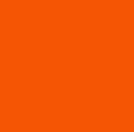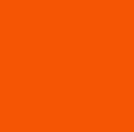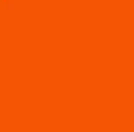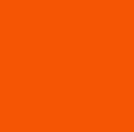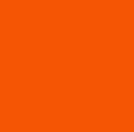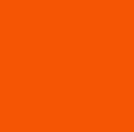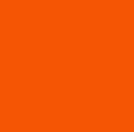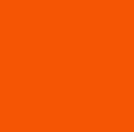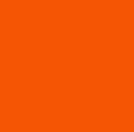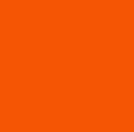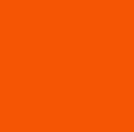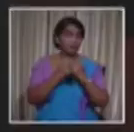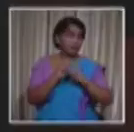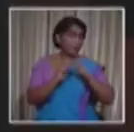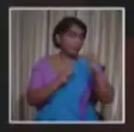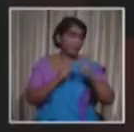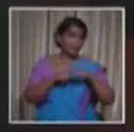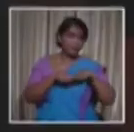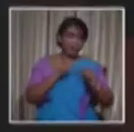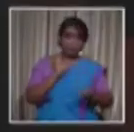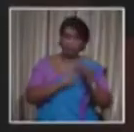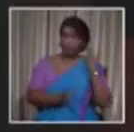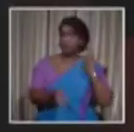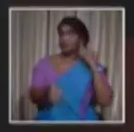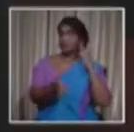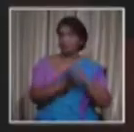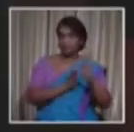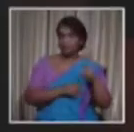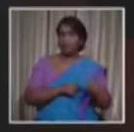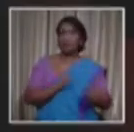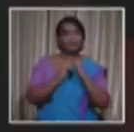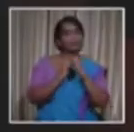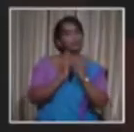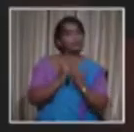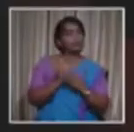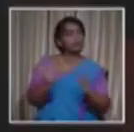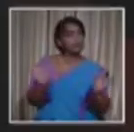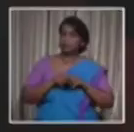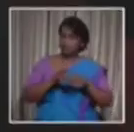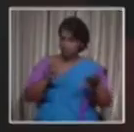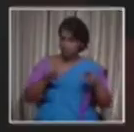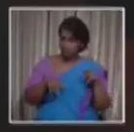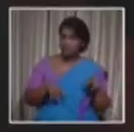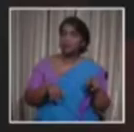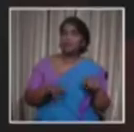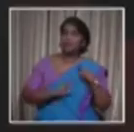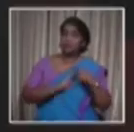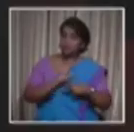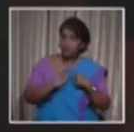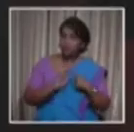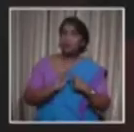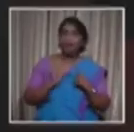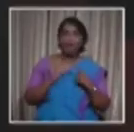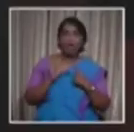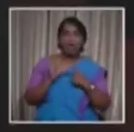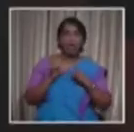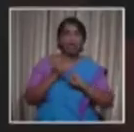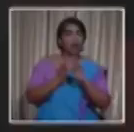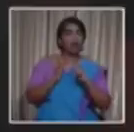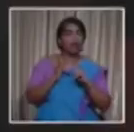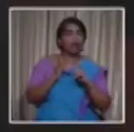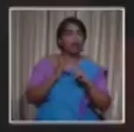discover your dara සානියක් ලැබෙන බැවින් මේ වැඩපිළිවෙල තවදුරටත් ව්‍යාප්ත කරන්න ශ්‍රී ලංකා අශෝක් ලේලන්ඩ් සමාගම